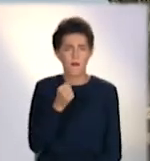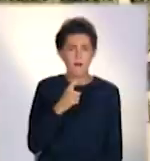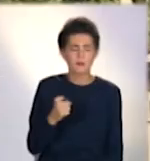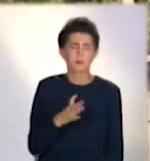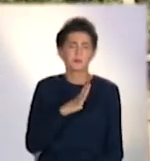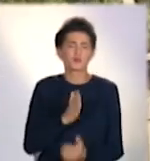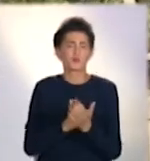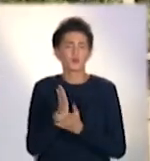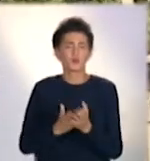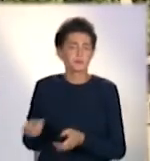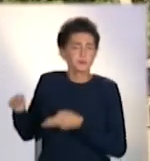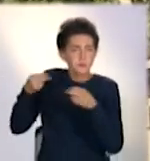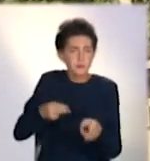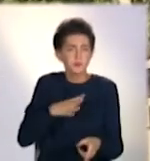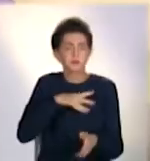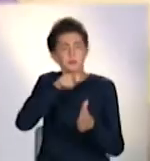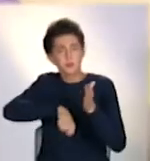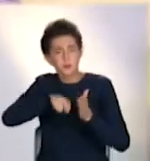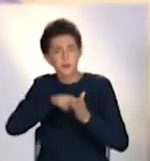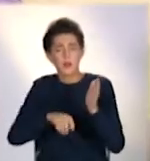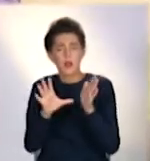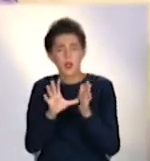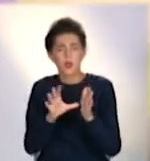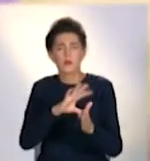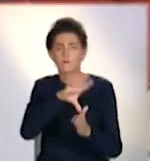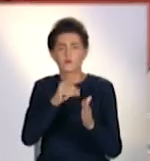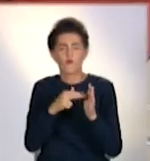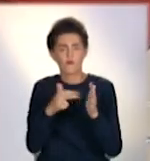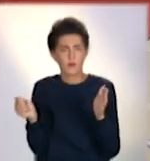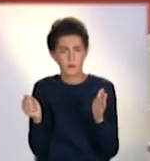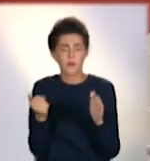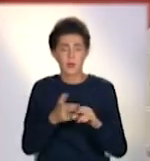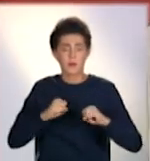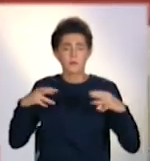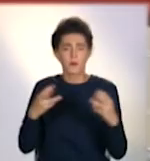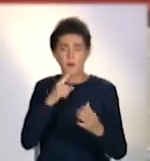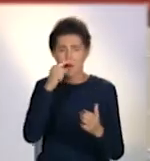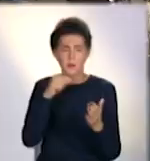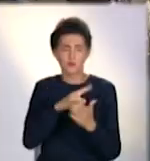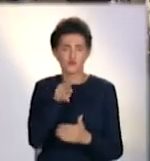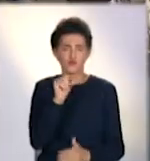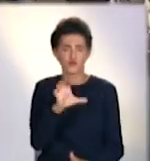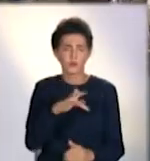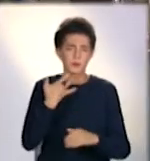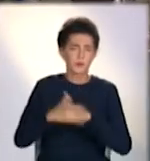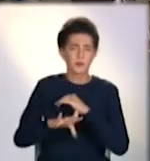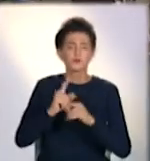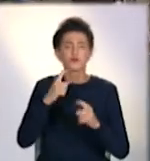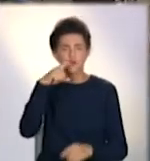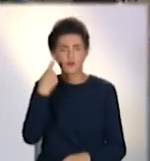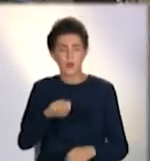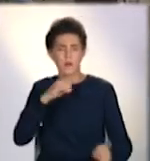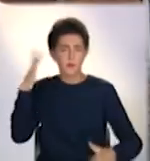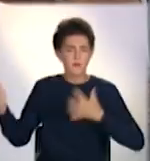служба була тут, вот, і електрику всю виключили. Вогонь приборкали за годину через спеку і сильний вітер, він швидко